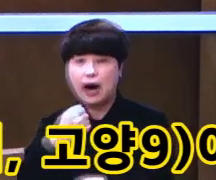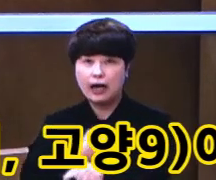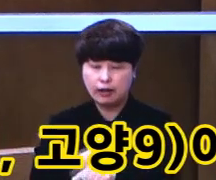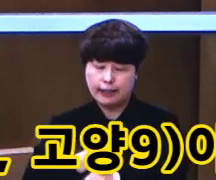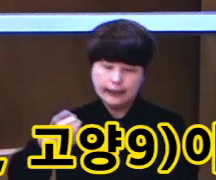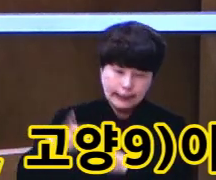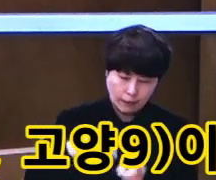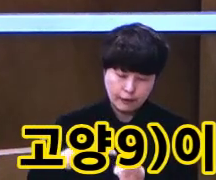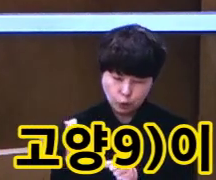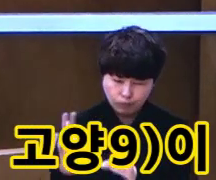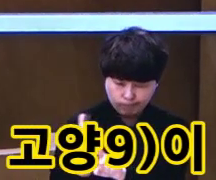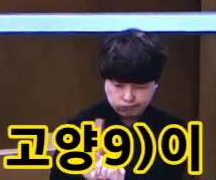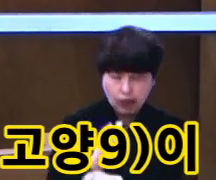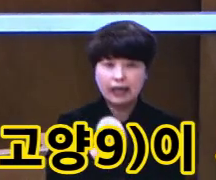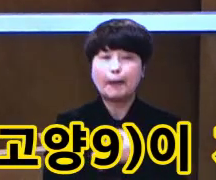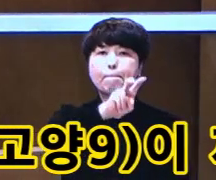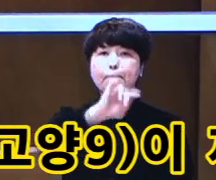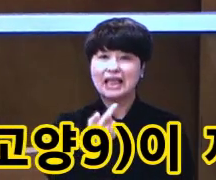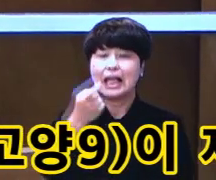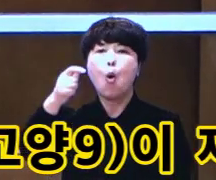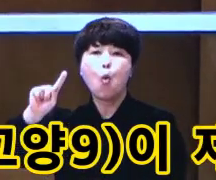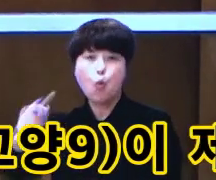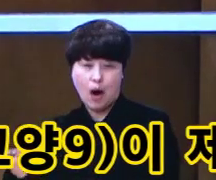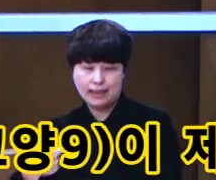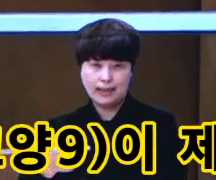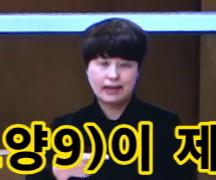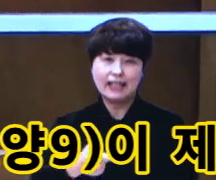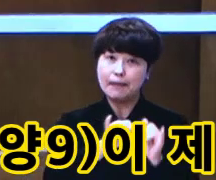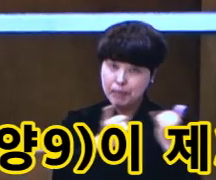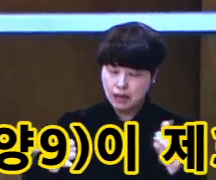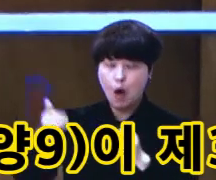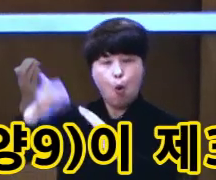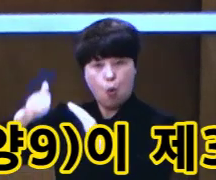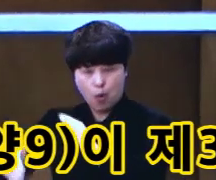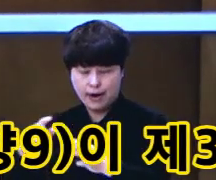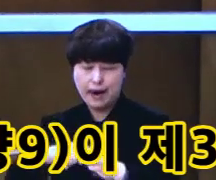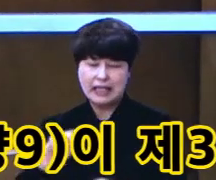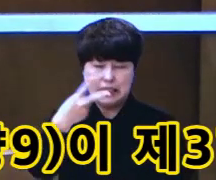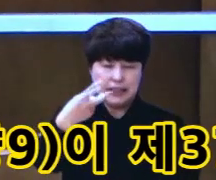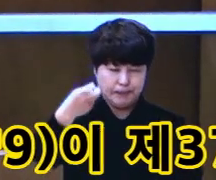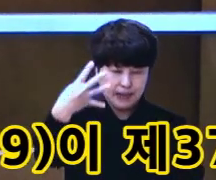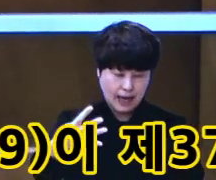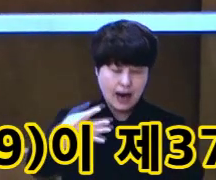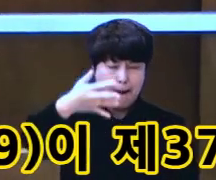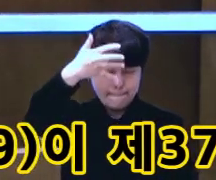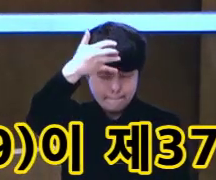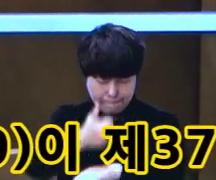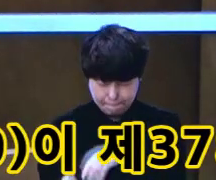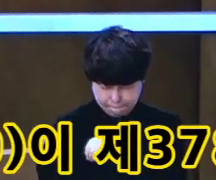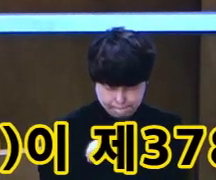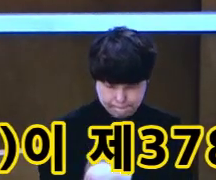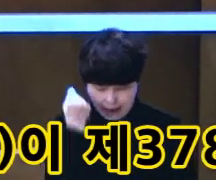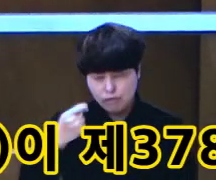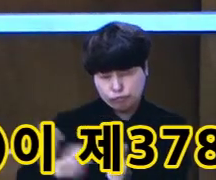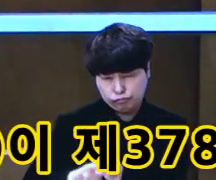재조정하여 민관 합동 방식으로 2025년 상반기 내에 재착공할 수 있도록 해주시기